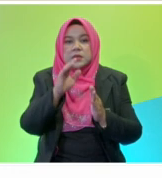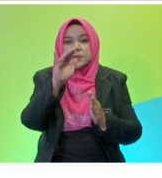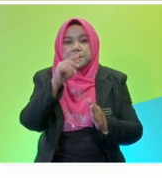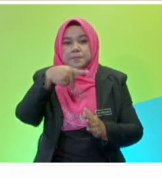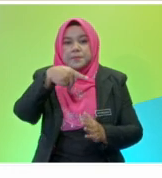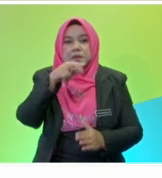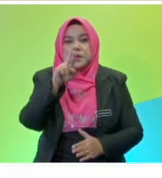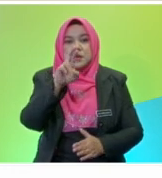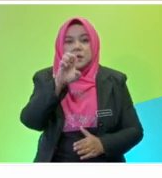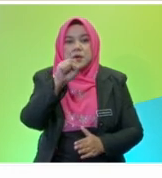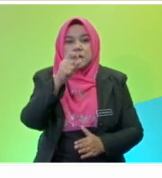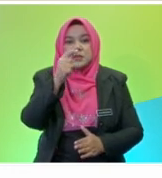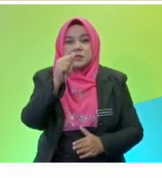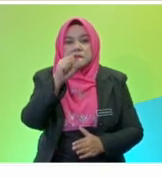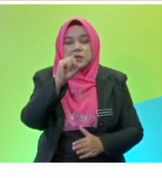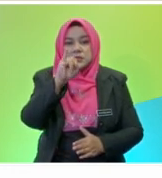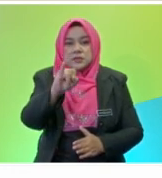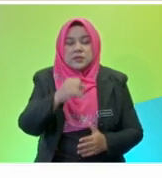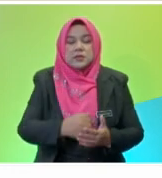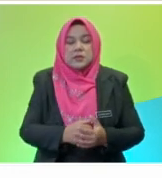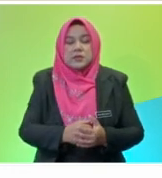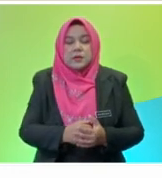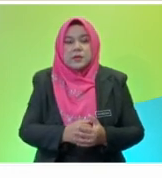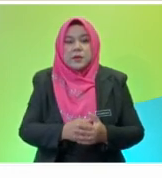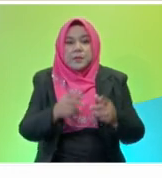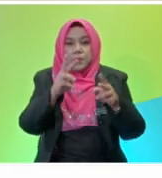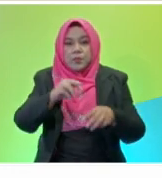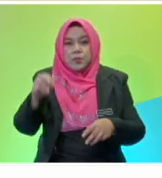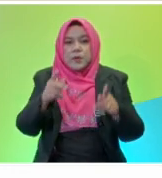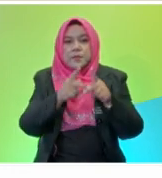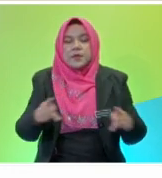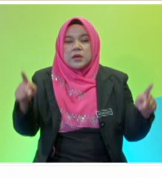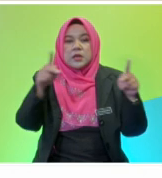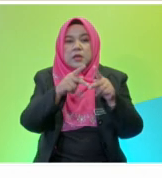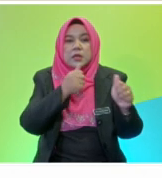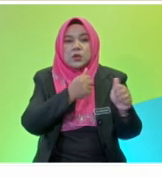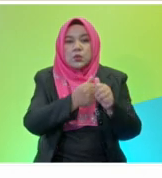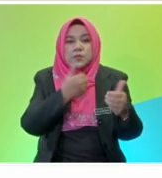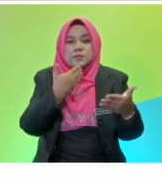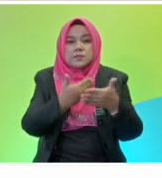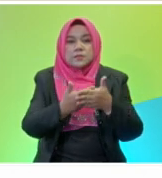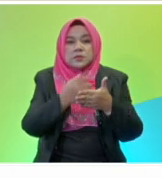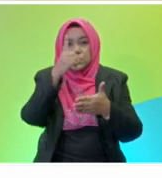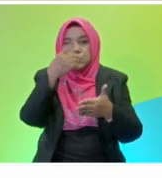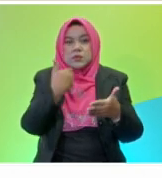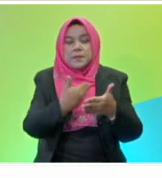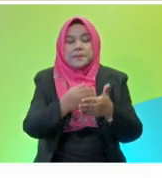dimana tahap penguasaan murid beli 1 sampai 6 oke